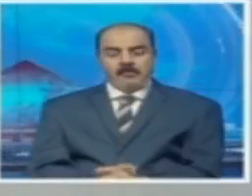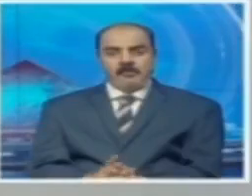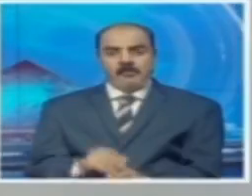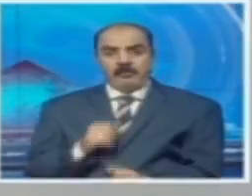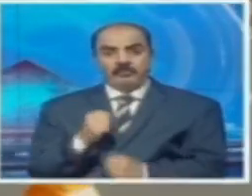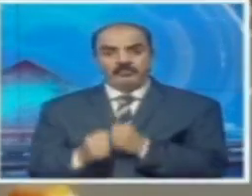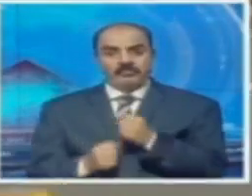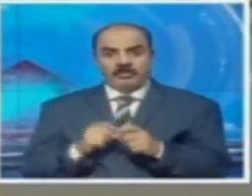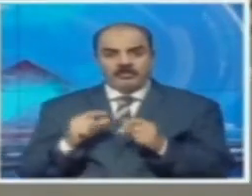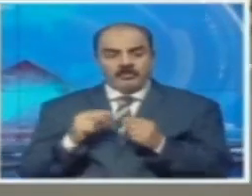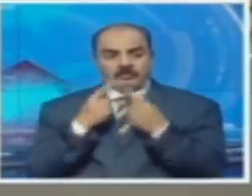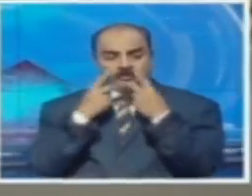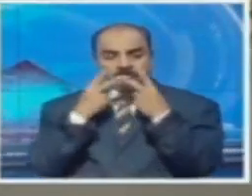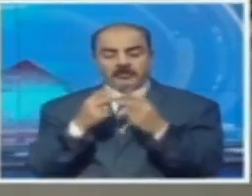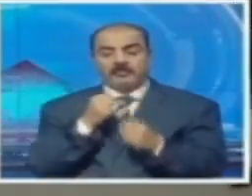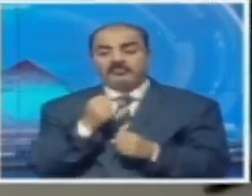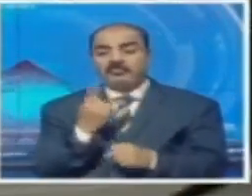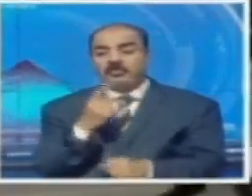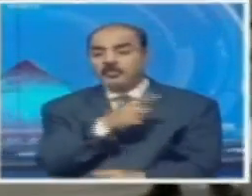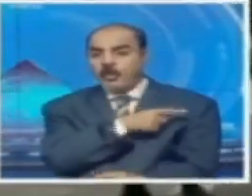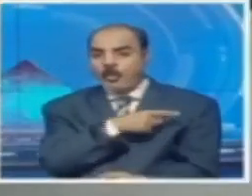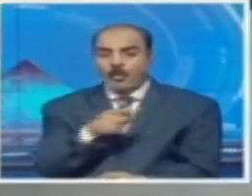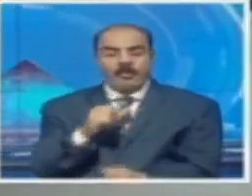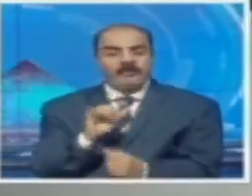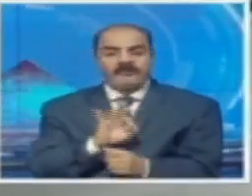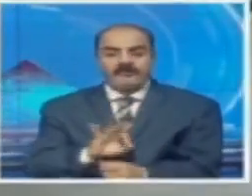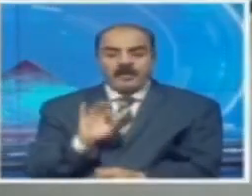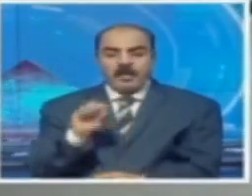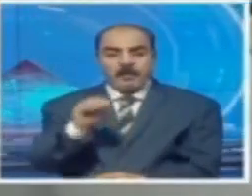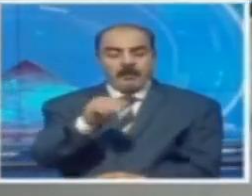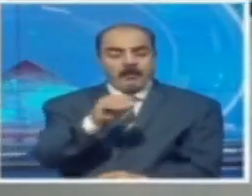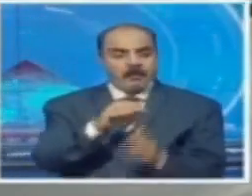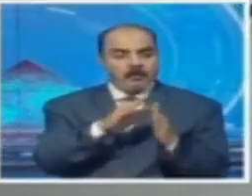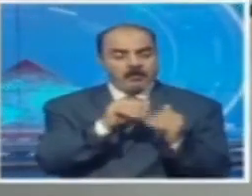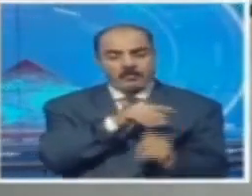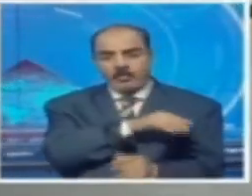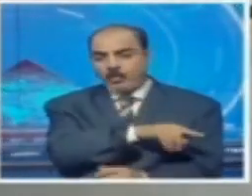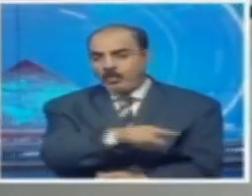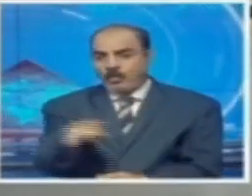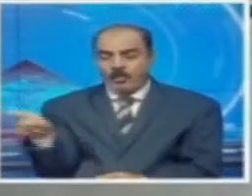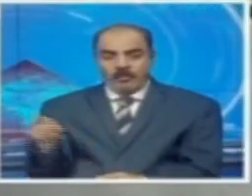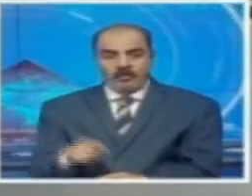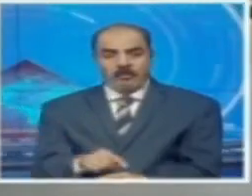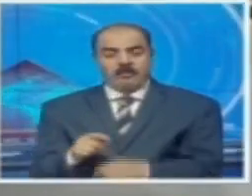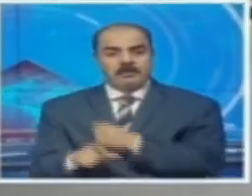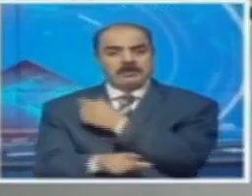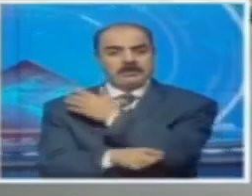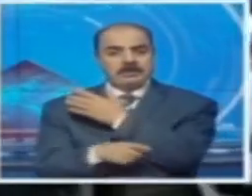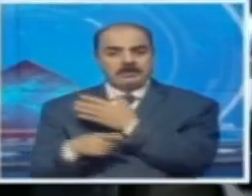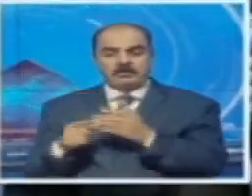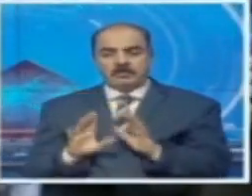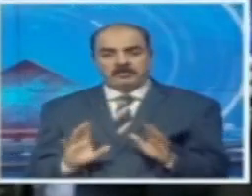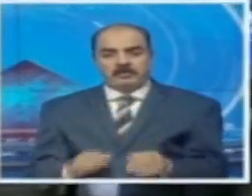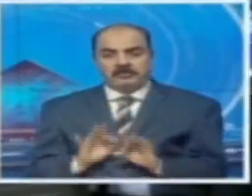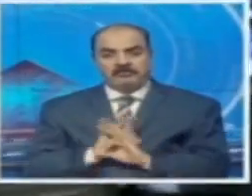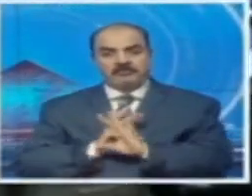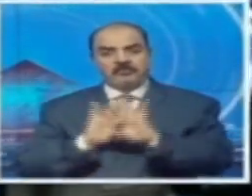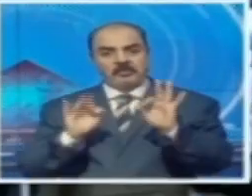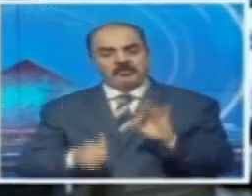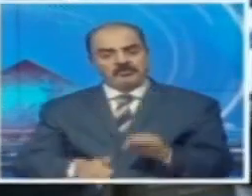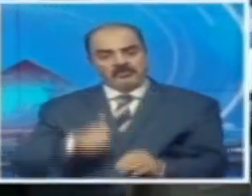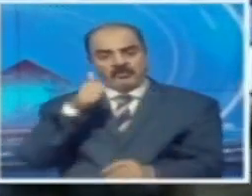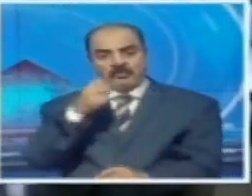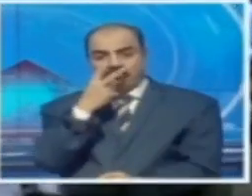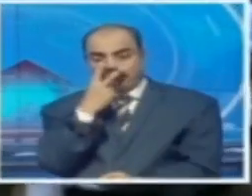جهود متميزة لأجهزة وزارة الداخلية على مستوى الجمهورية خلال أسبوع، حققت خلالها